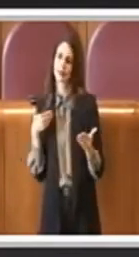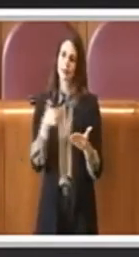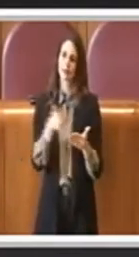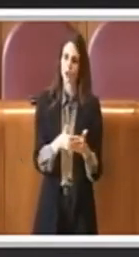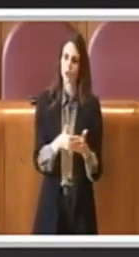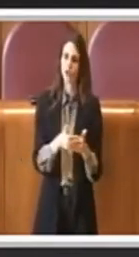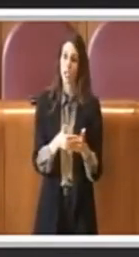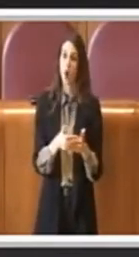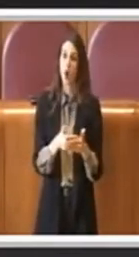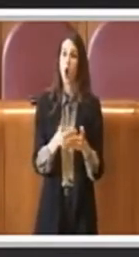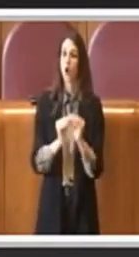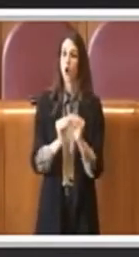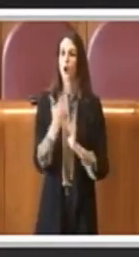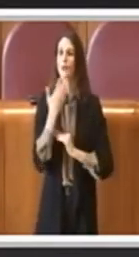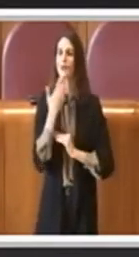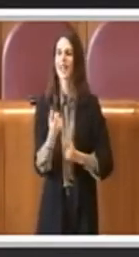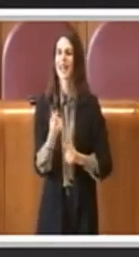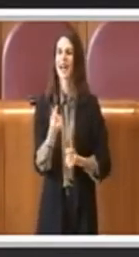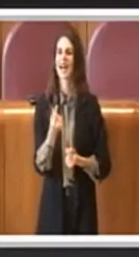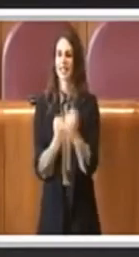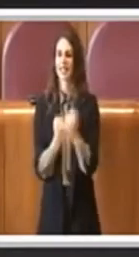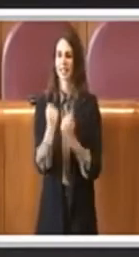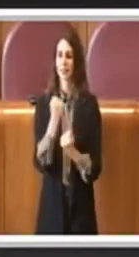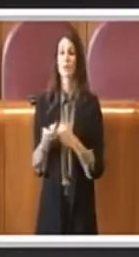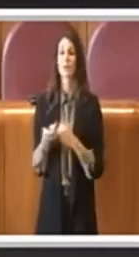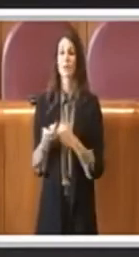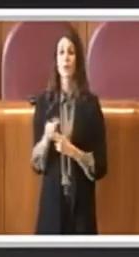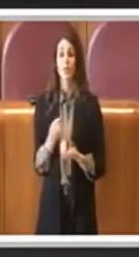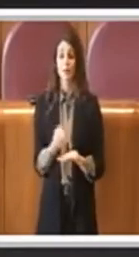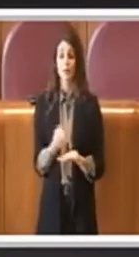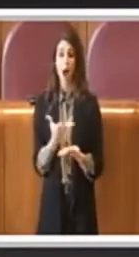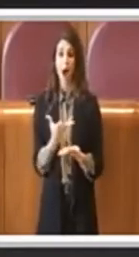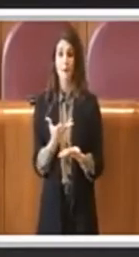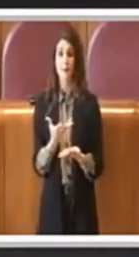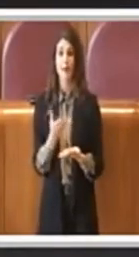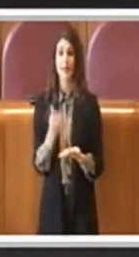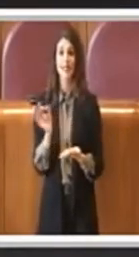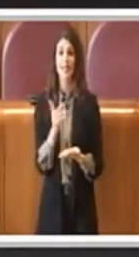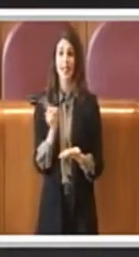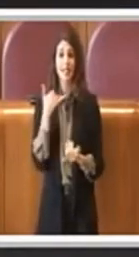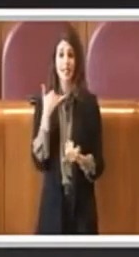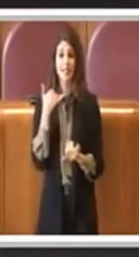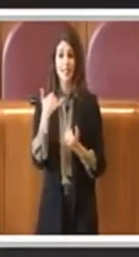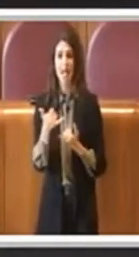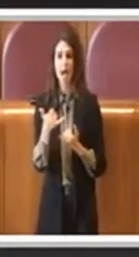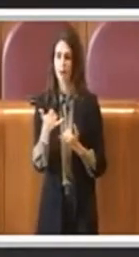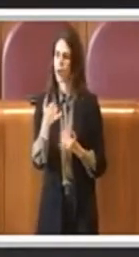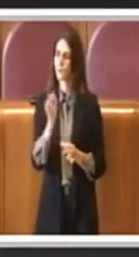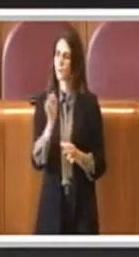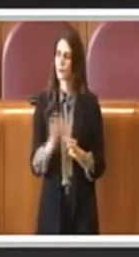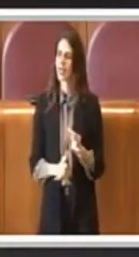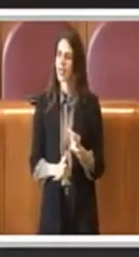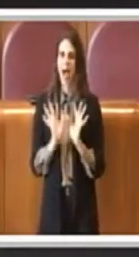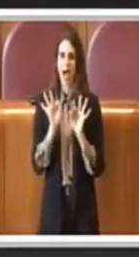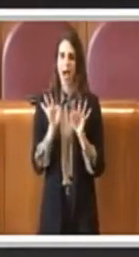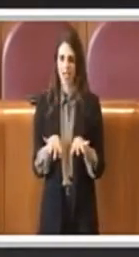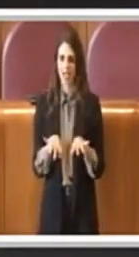perché chiaramente chiamando con un'applicazione il taxi arriva esattamente nel momento e nel luogo in cui si è chiamato, e così via. Tanti altri vantaggi,